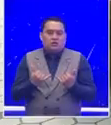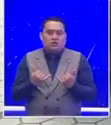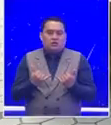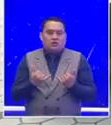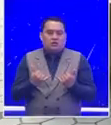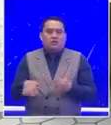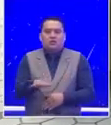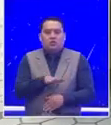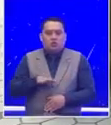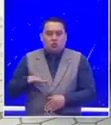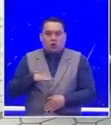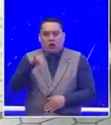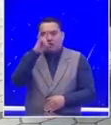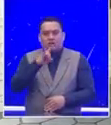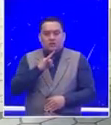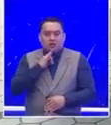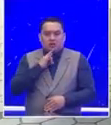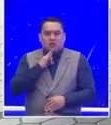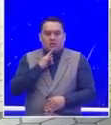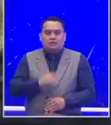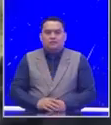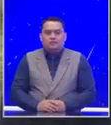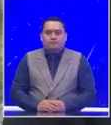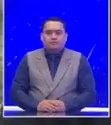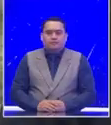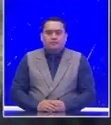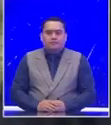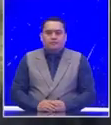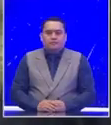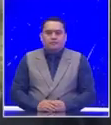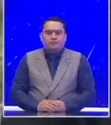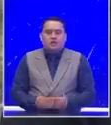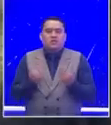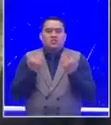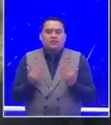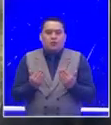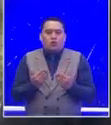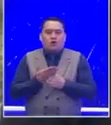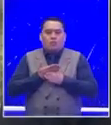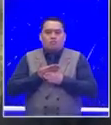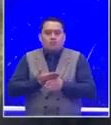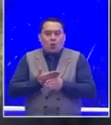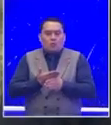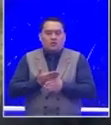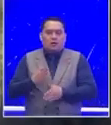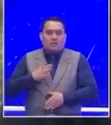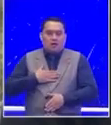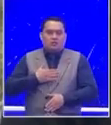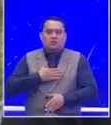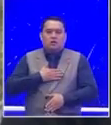территории Казахстана, на территории нашей родной области. Сегодня была оказана спонсорская помощь